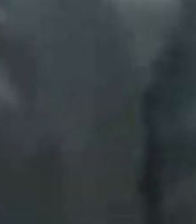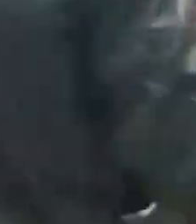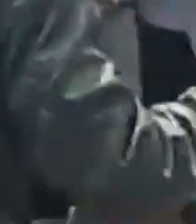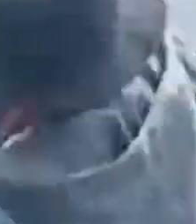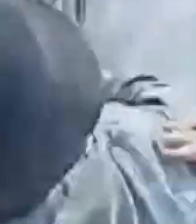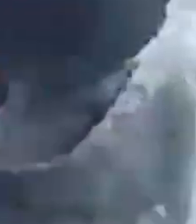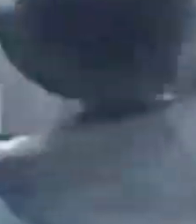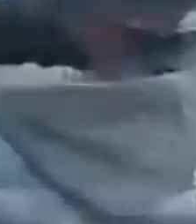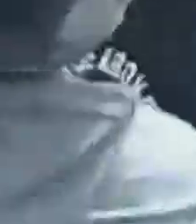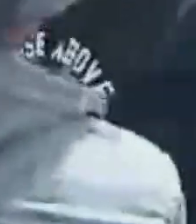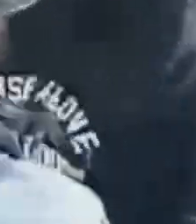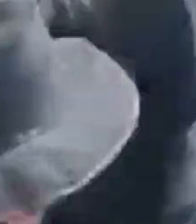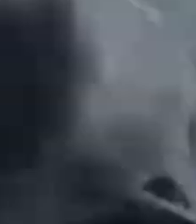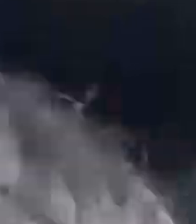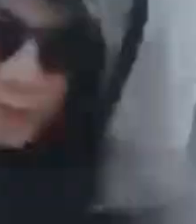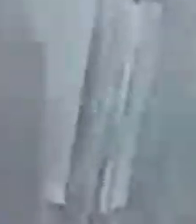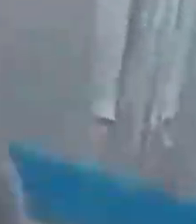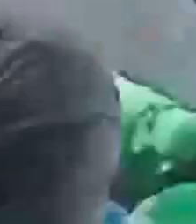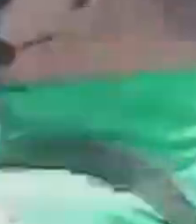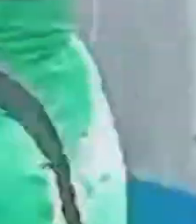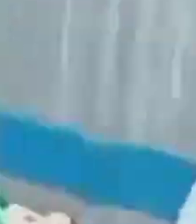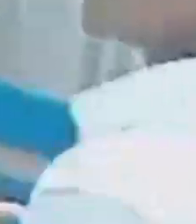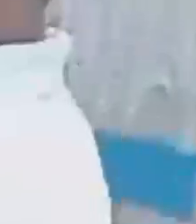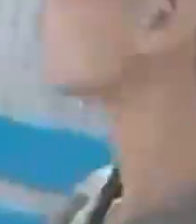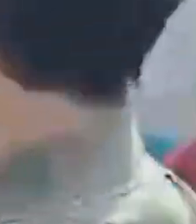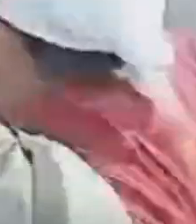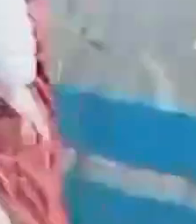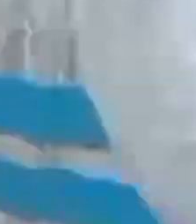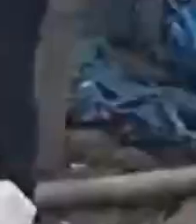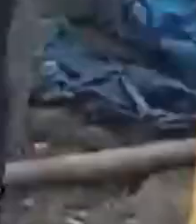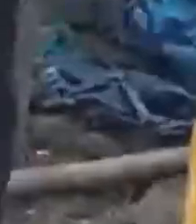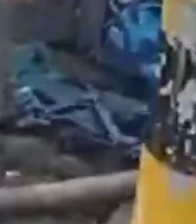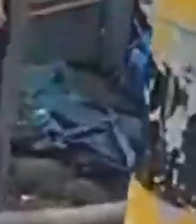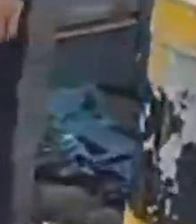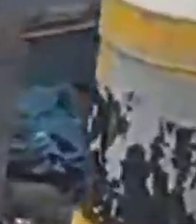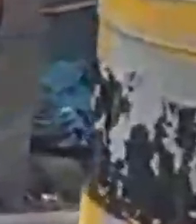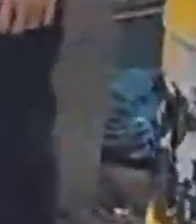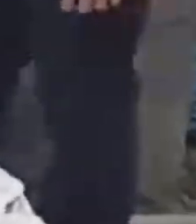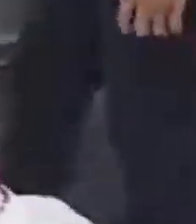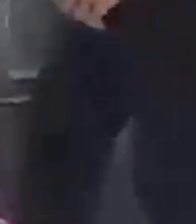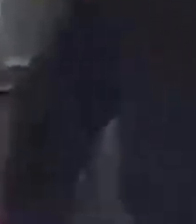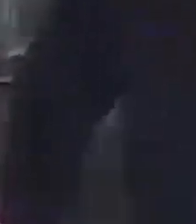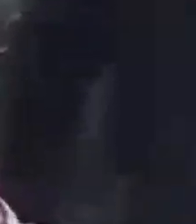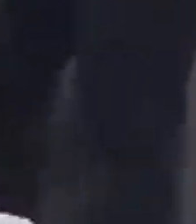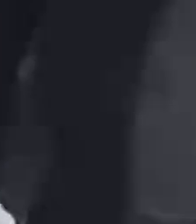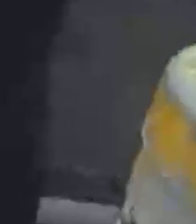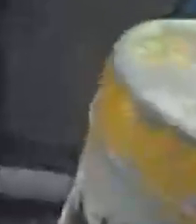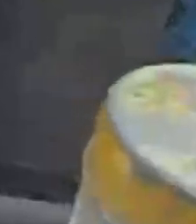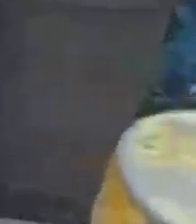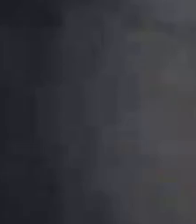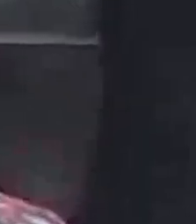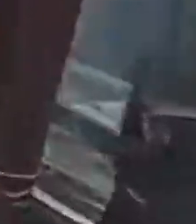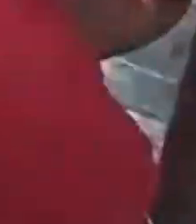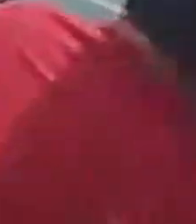para pedagang, pagar seng tersebut sebelumnya dijanjikan akan dibongkar pada hari Rabu kemarin. Namun karena tak kunjung dibongkar, para pedagang